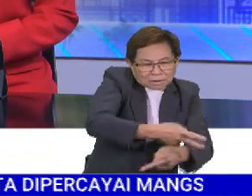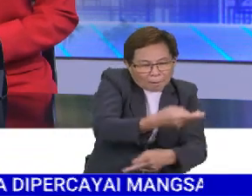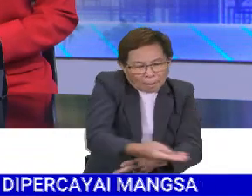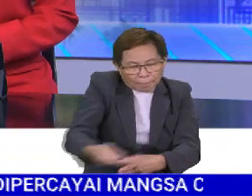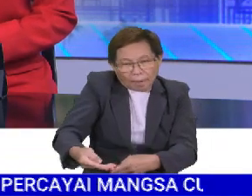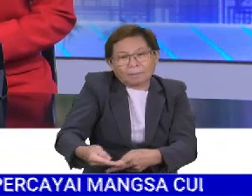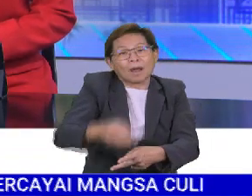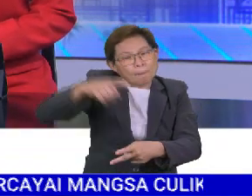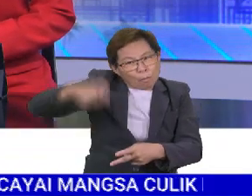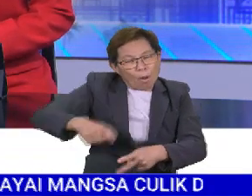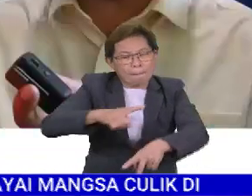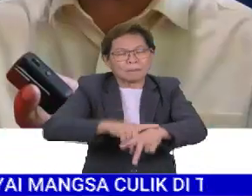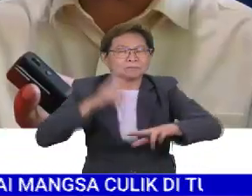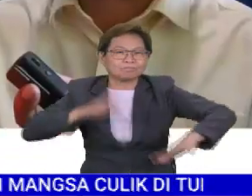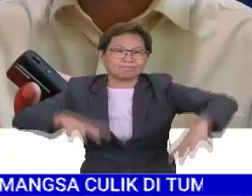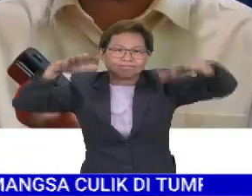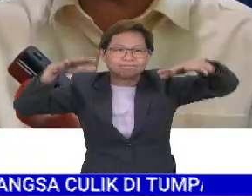bencana.